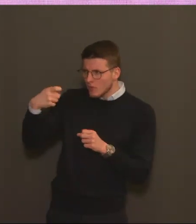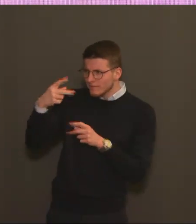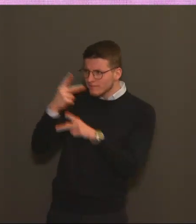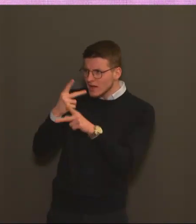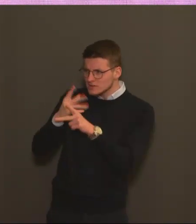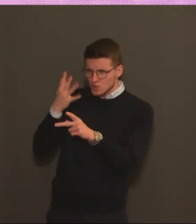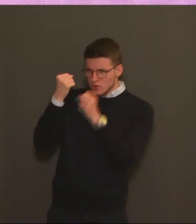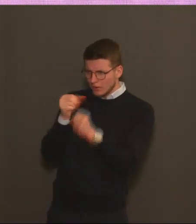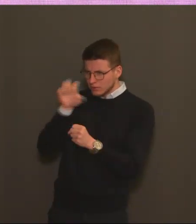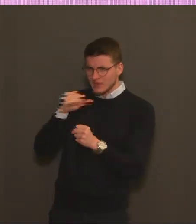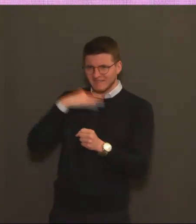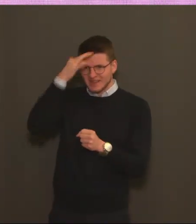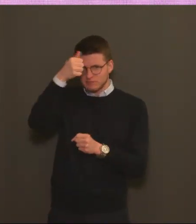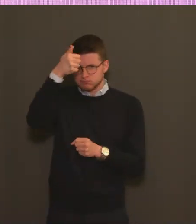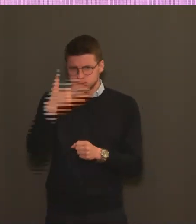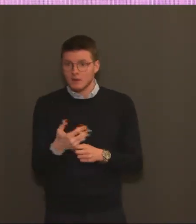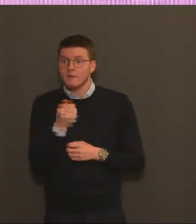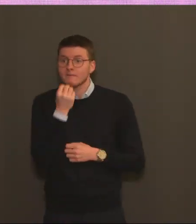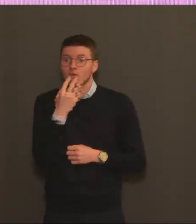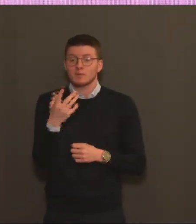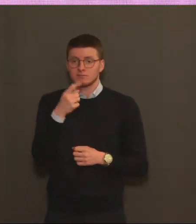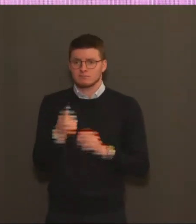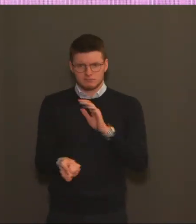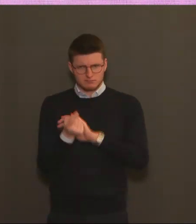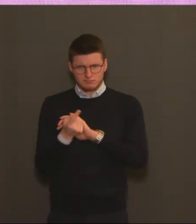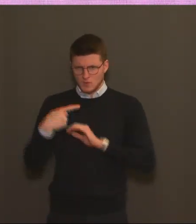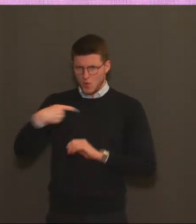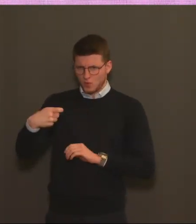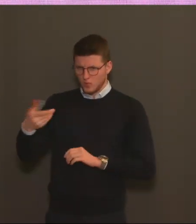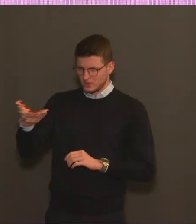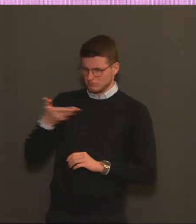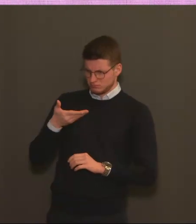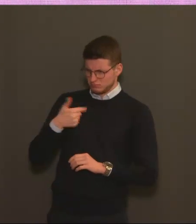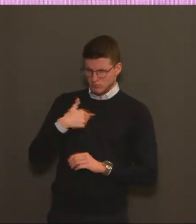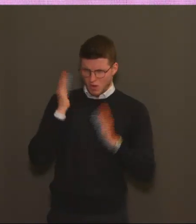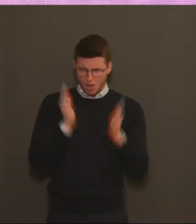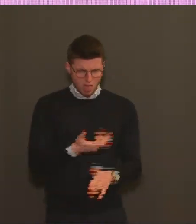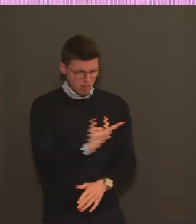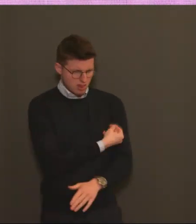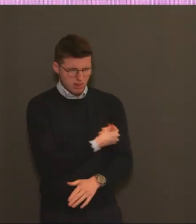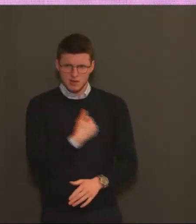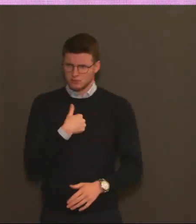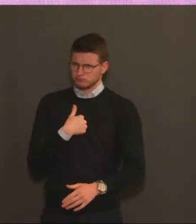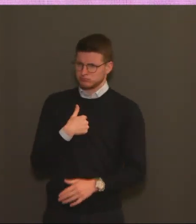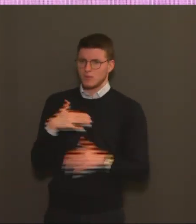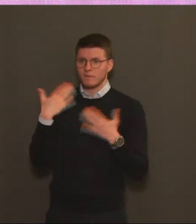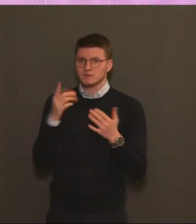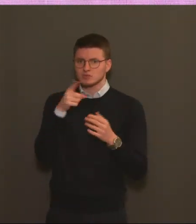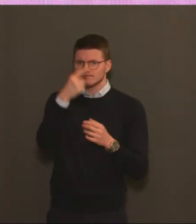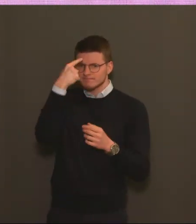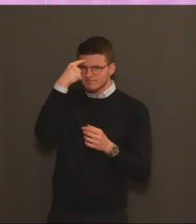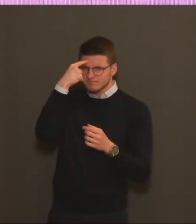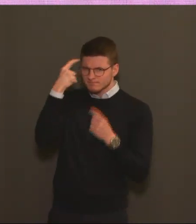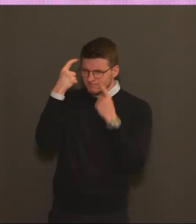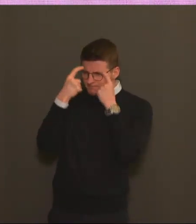al gevaccineerd? Of ben je nog lang niet aan de beurt? Wees dan kritisch en extra aandachtig.